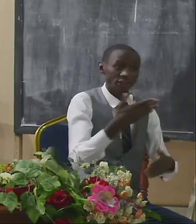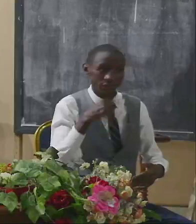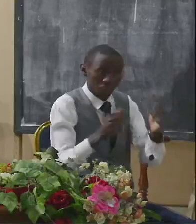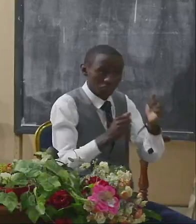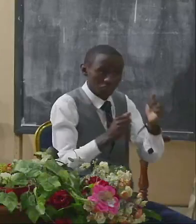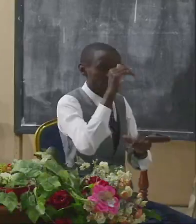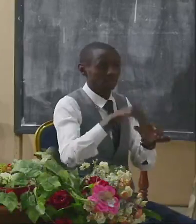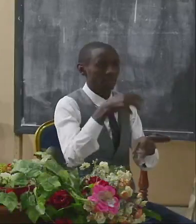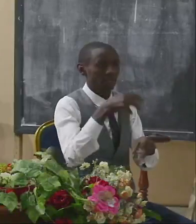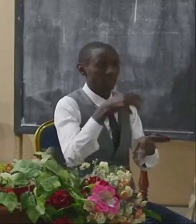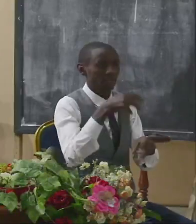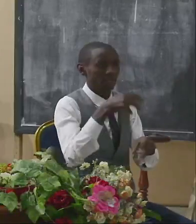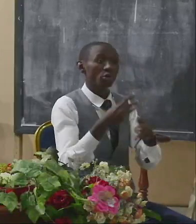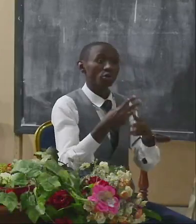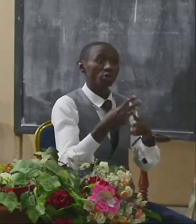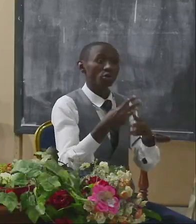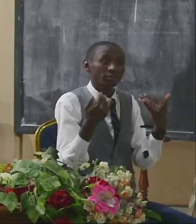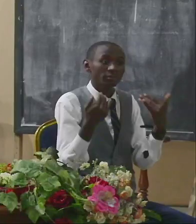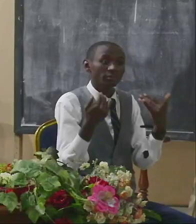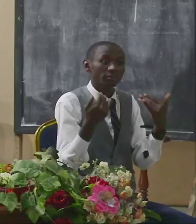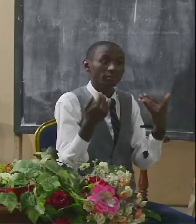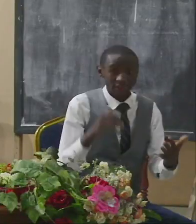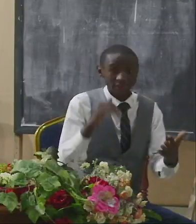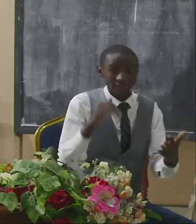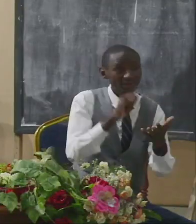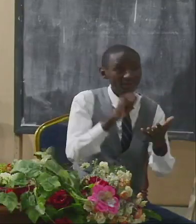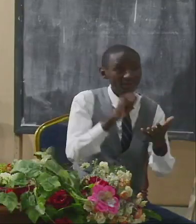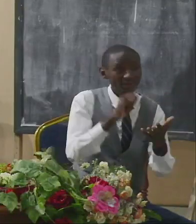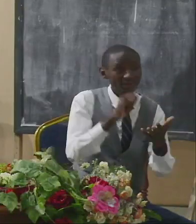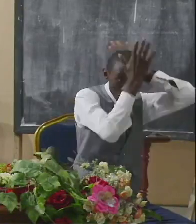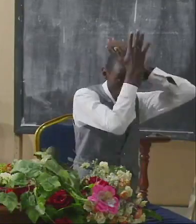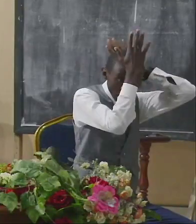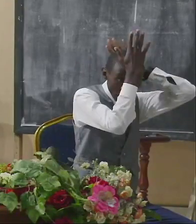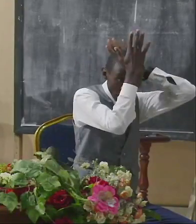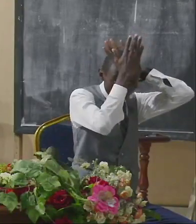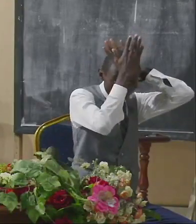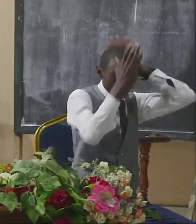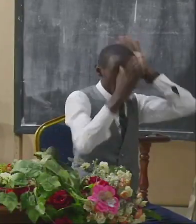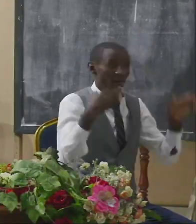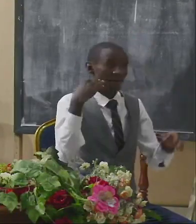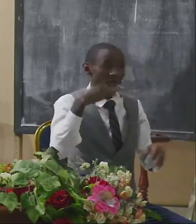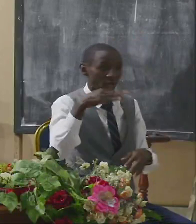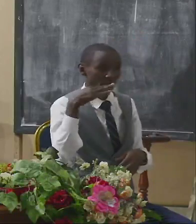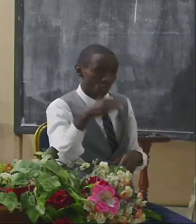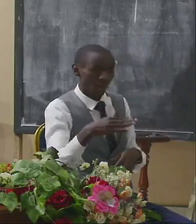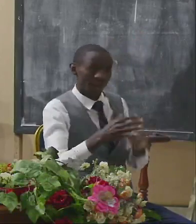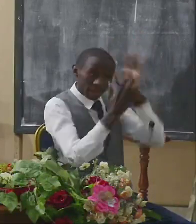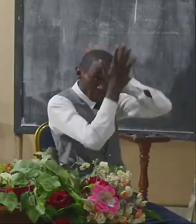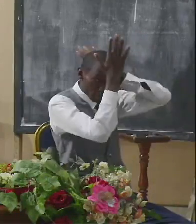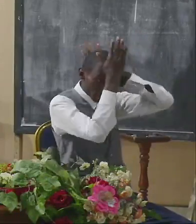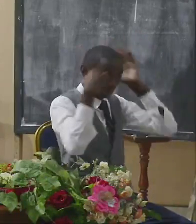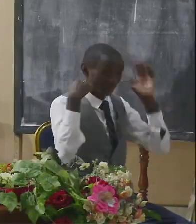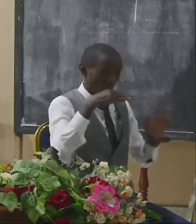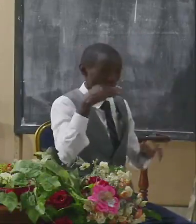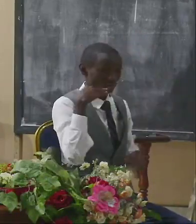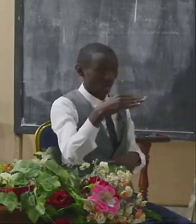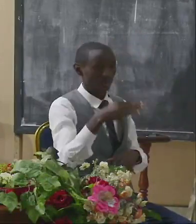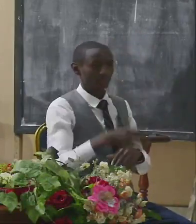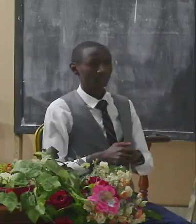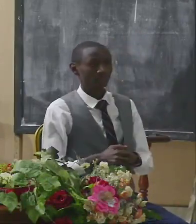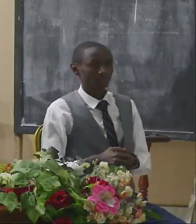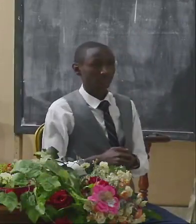sasa, c'est l'actuel pape François. Ni papa wa sasa, papa Francisco. Lui, le pape François, papa